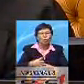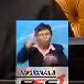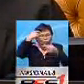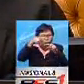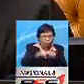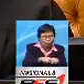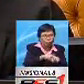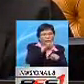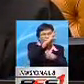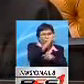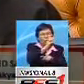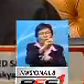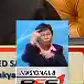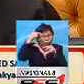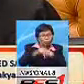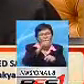bersetuju 63,